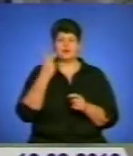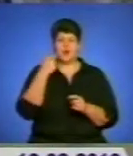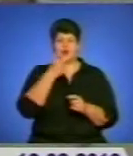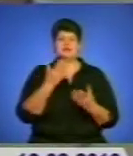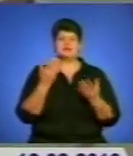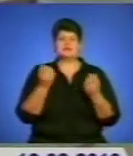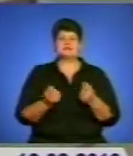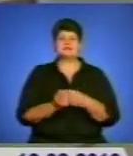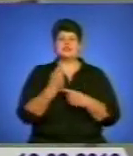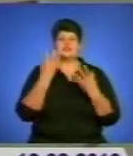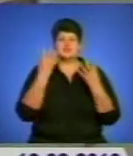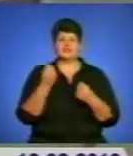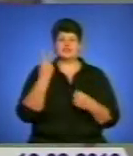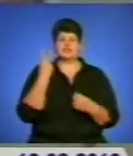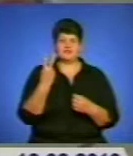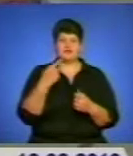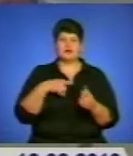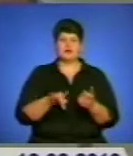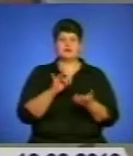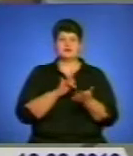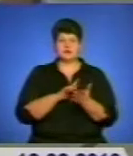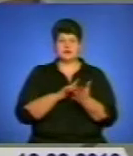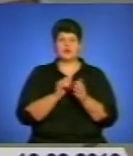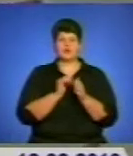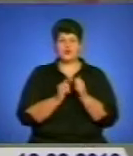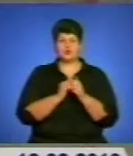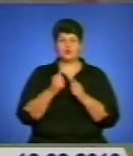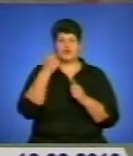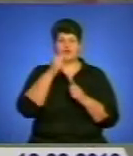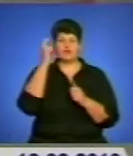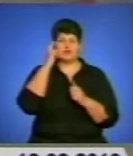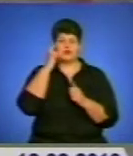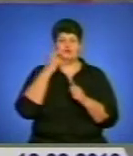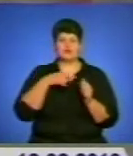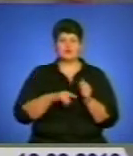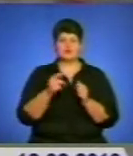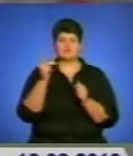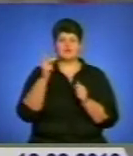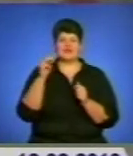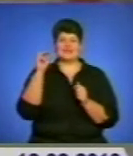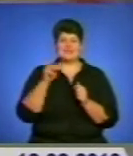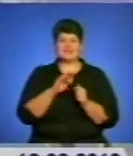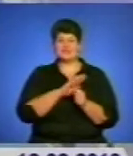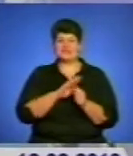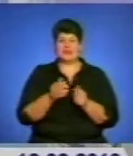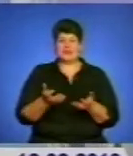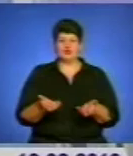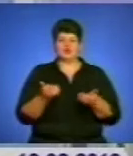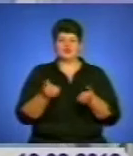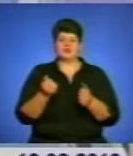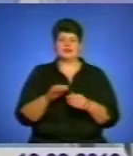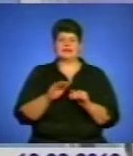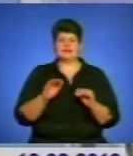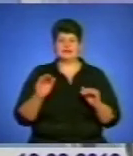2 перинатальних центри. Щороку у Києві народжується понад 1500 недоношених немовлят. Серед них і дітлахи з